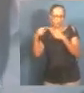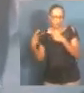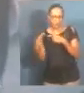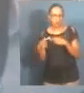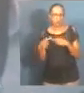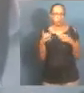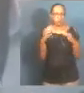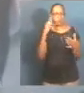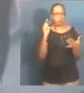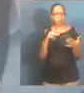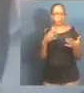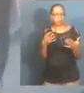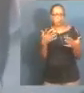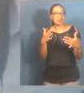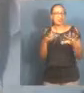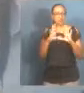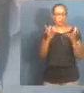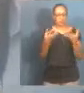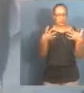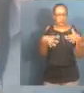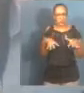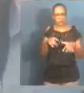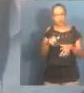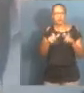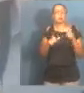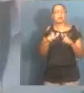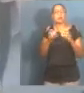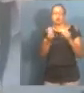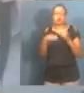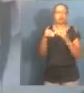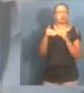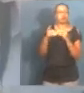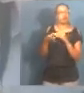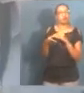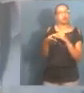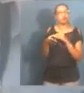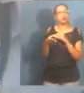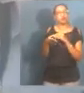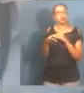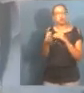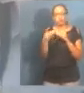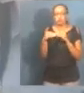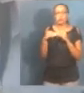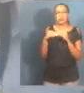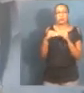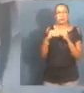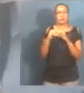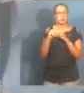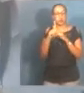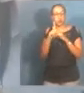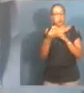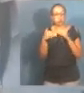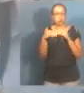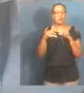regarde, il y avait déjà donc 19. Le rapporteur fait un amendement pour en proposer 2 autres, ce qui viendra là,